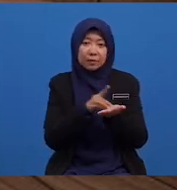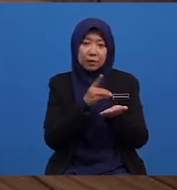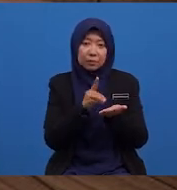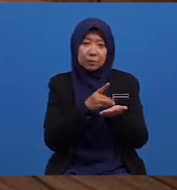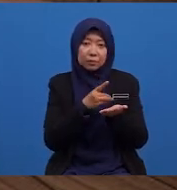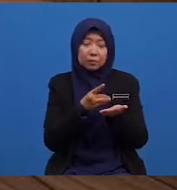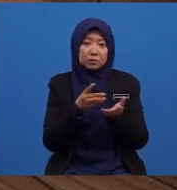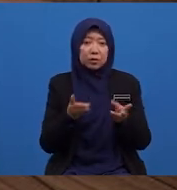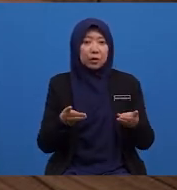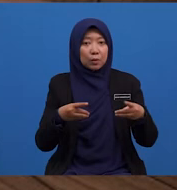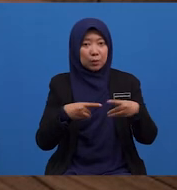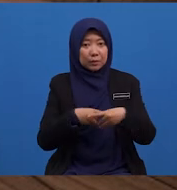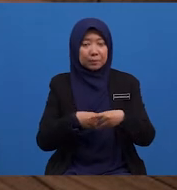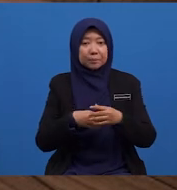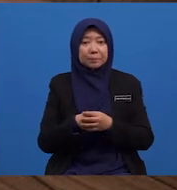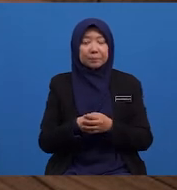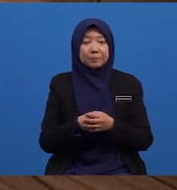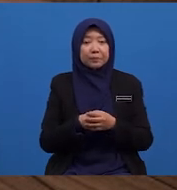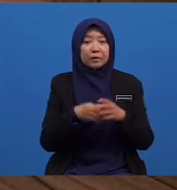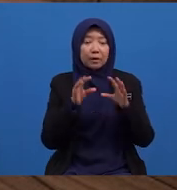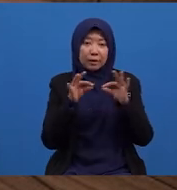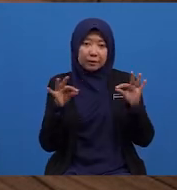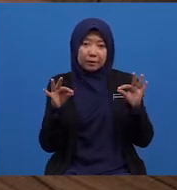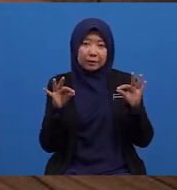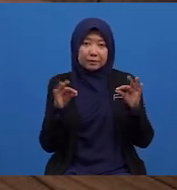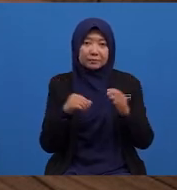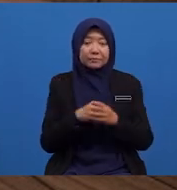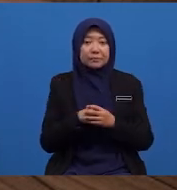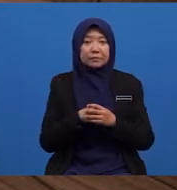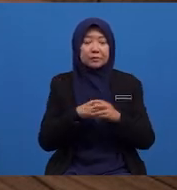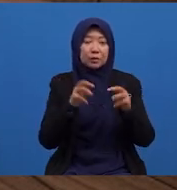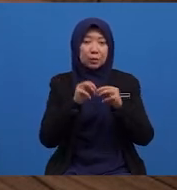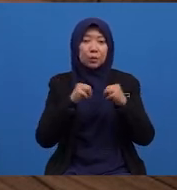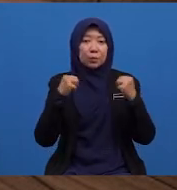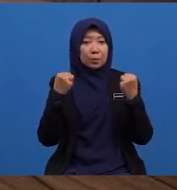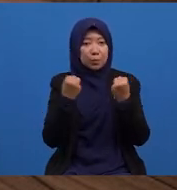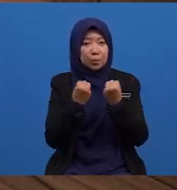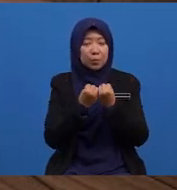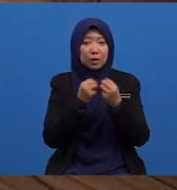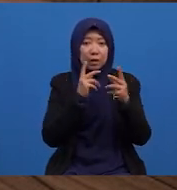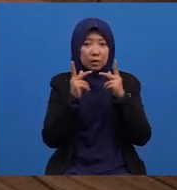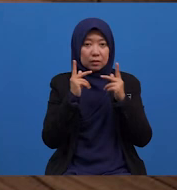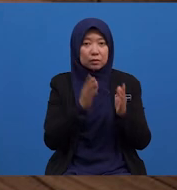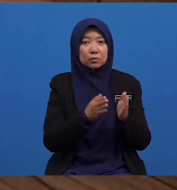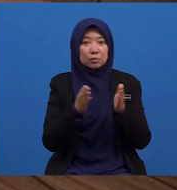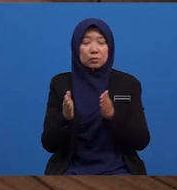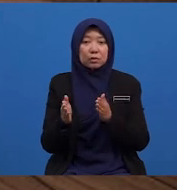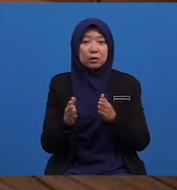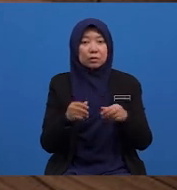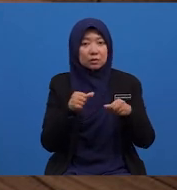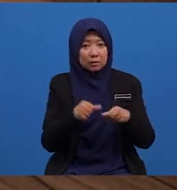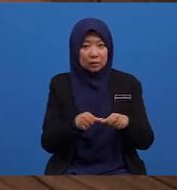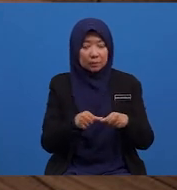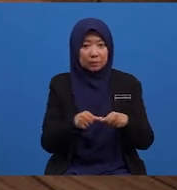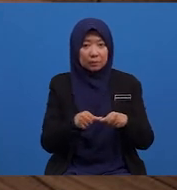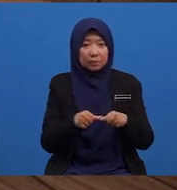edisi keempat, peribahasa ialah ayat atau kelompok kata yang mempunyai susunan yang tetap. Selain